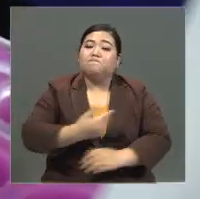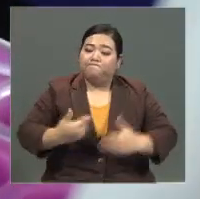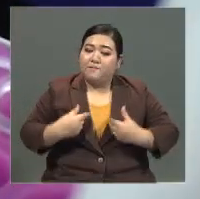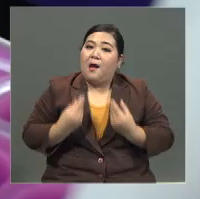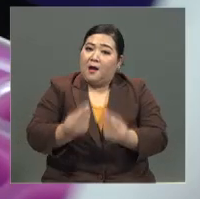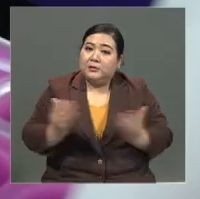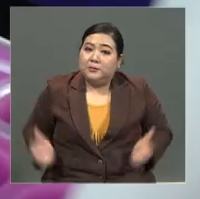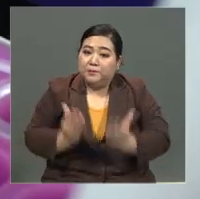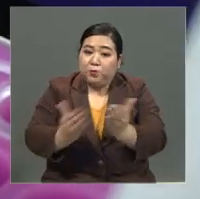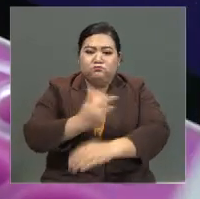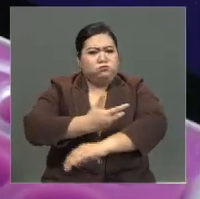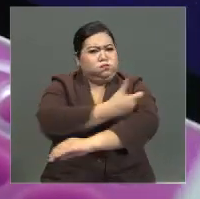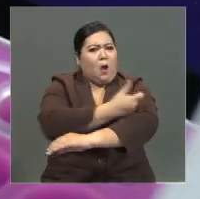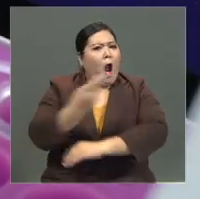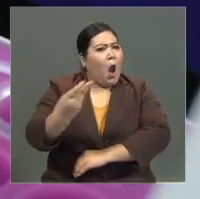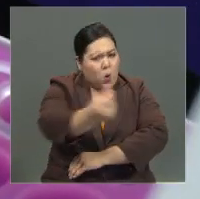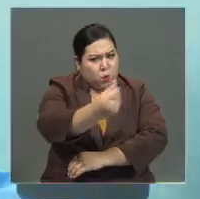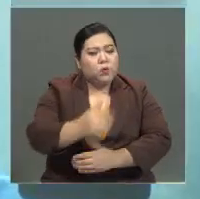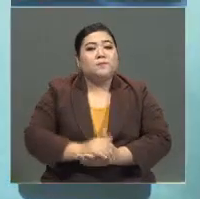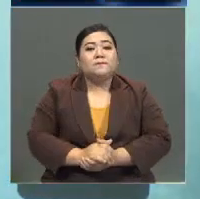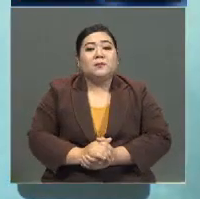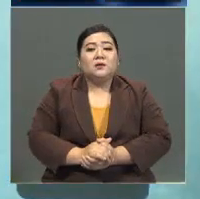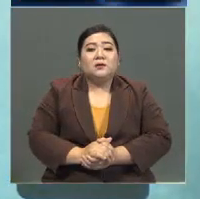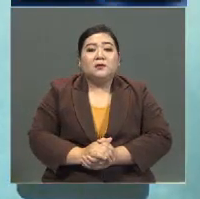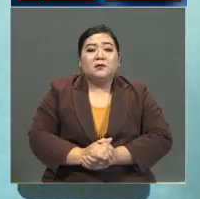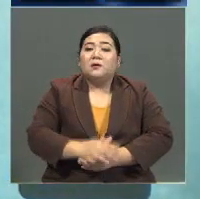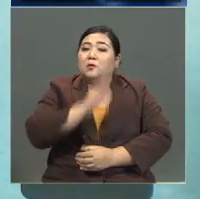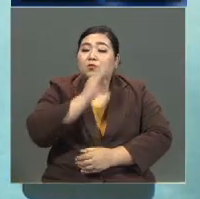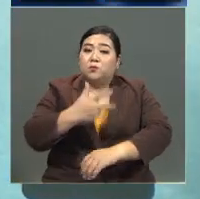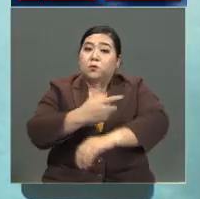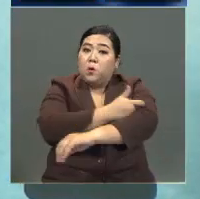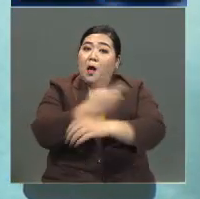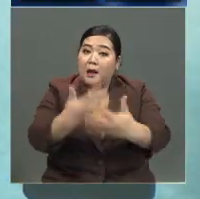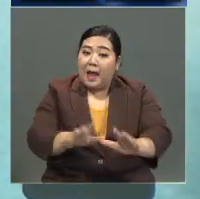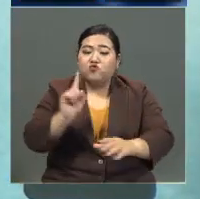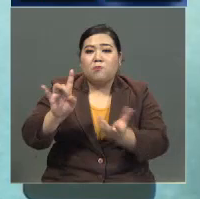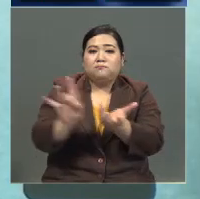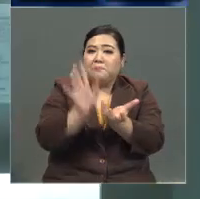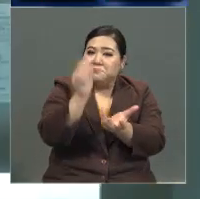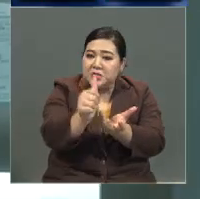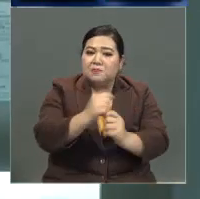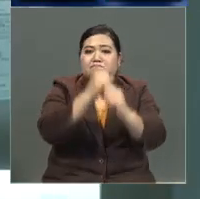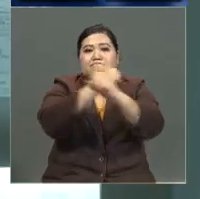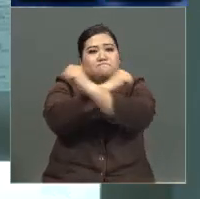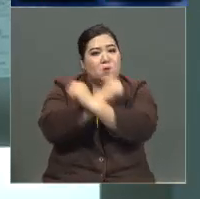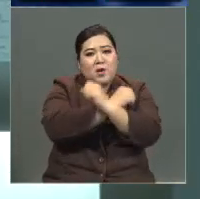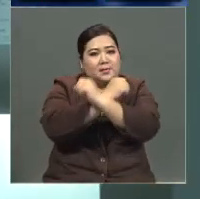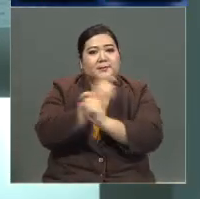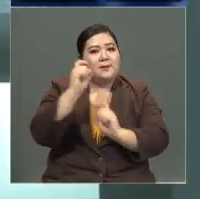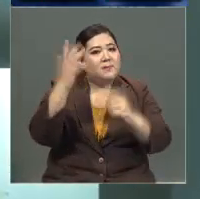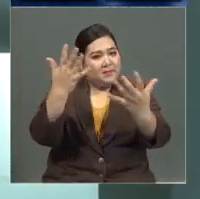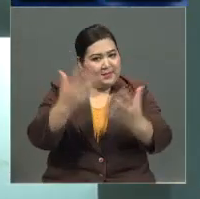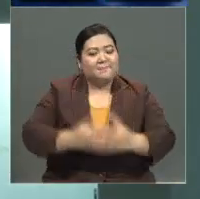ให้วัคซีนนั้นเกิดขึ้นเร็วที่สุดแต่ถ้าเกิดขึ้นก็ต้องมีประสิทธิภาพและความปลอดภัยมากที่สุดเช่นเดียวกัน